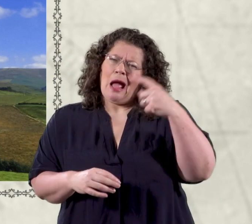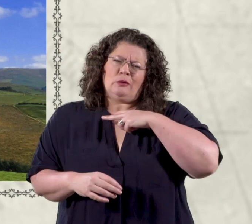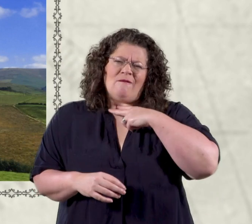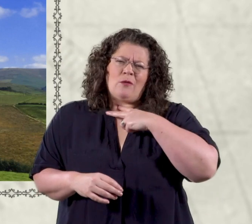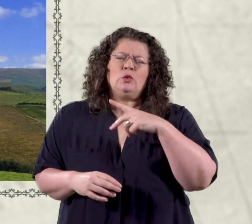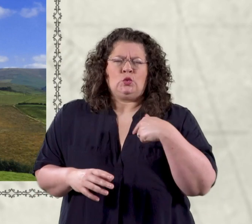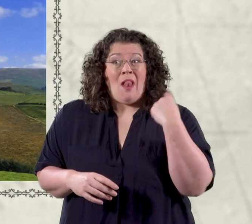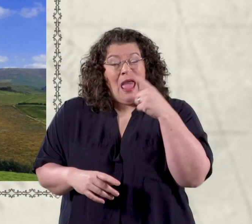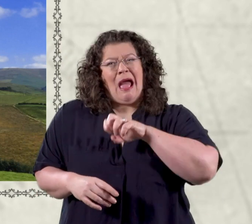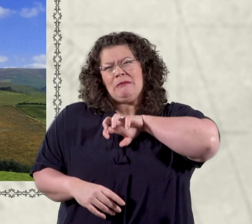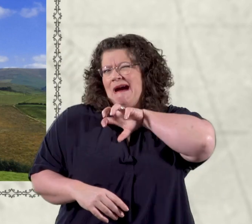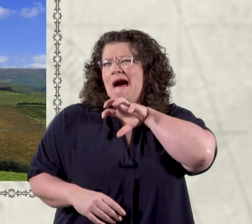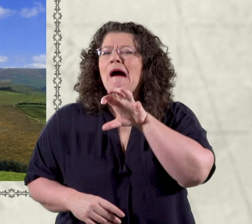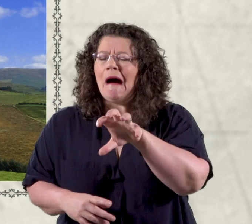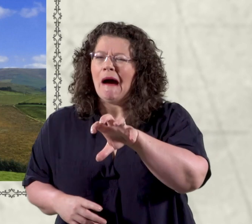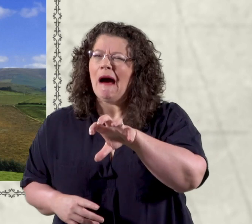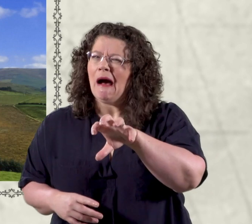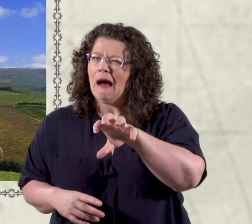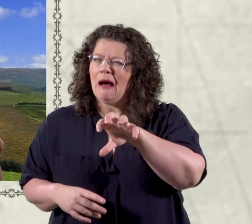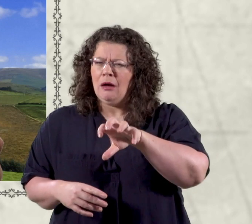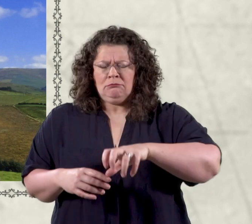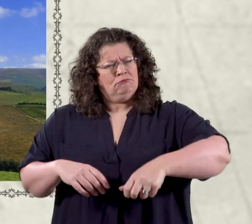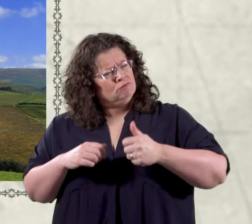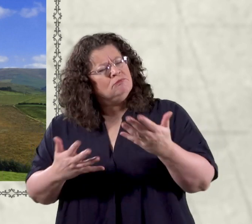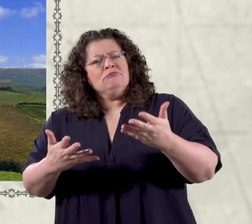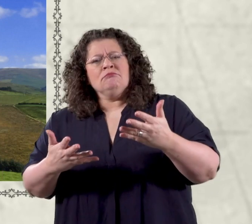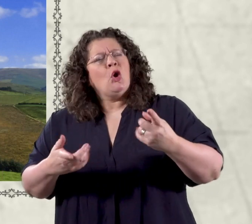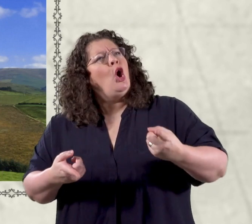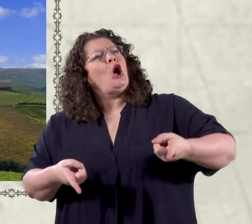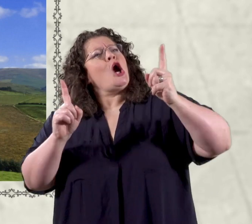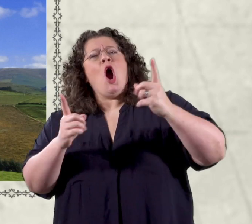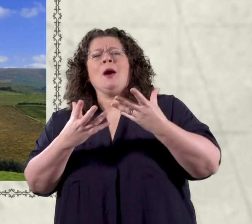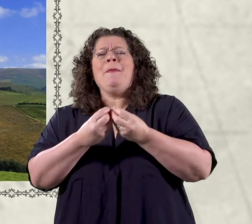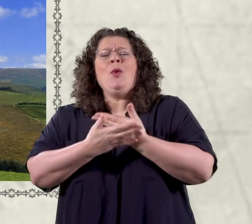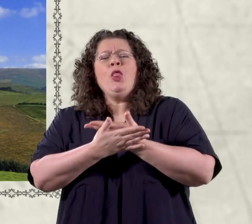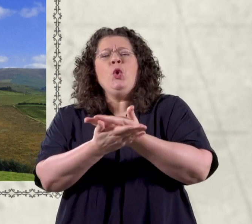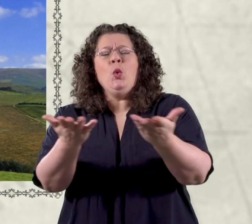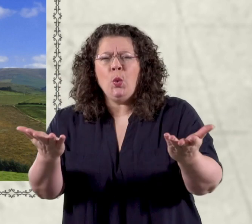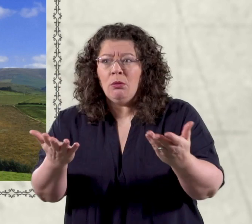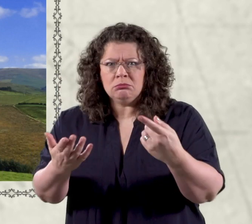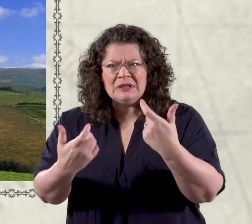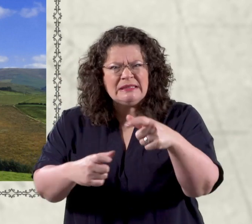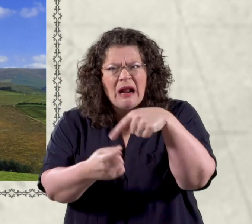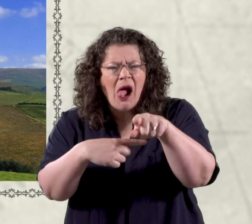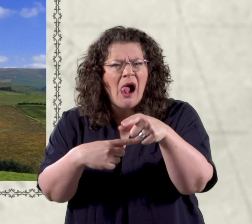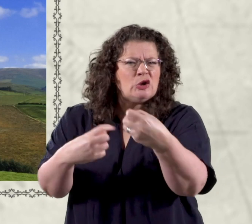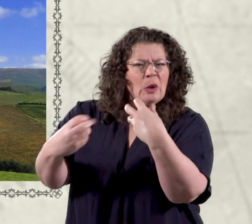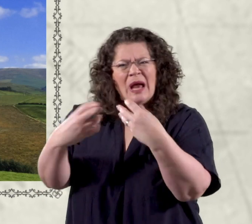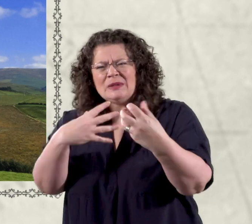fy llais rhyw fymryn. Henffych, Duw fyddo gyda, da ni dal i'm yn clywed chi! Da ni'n gweld chi